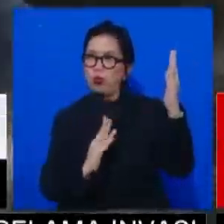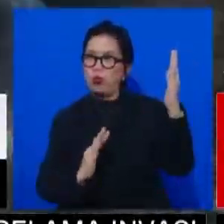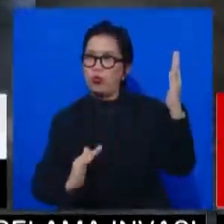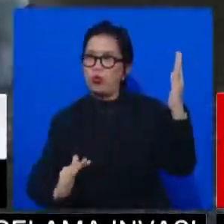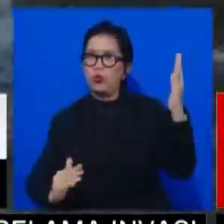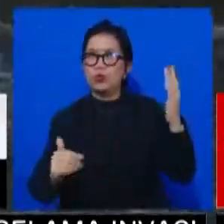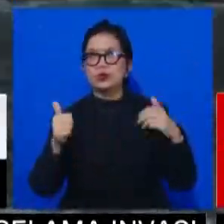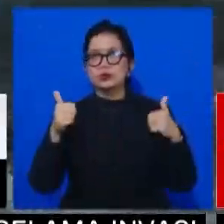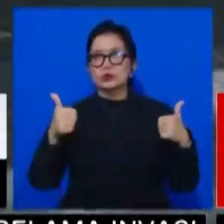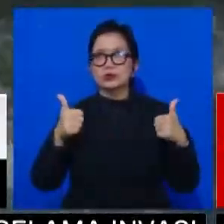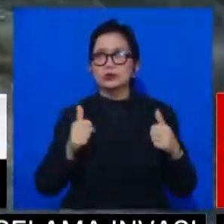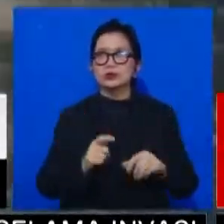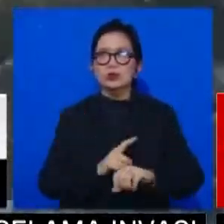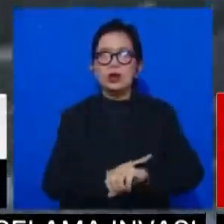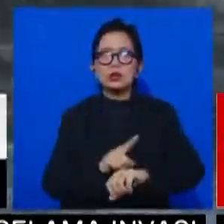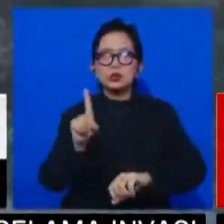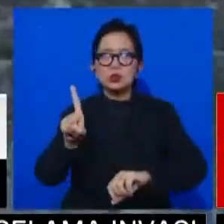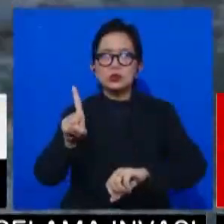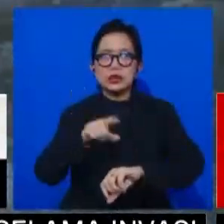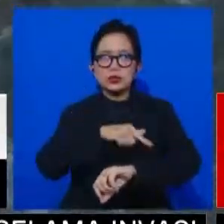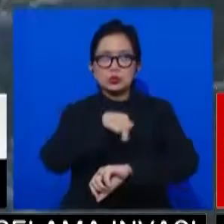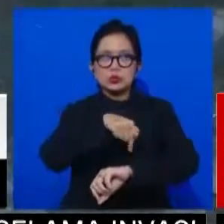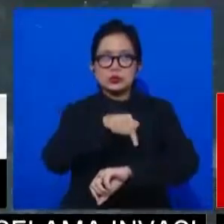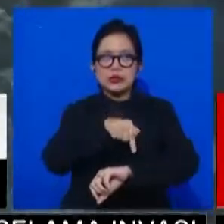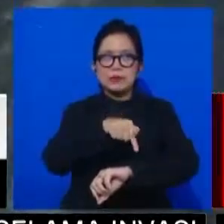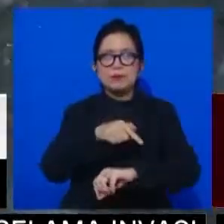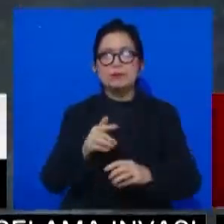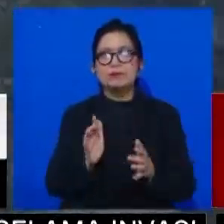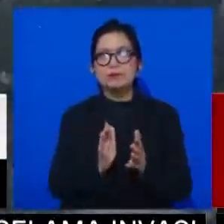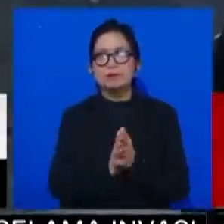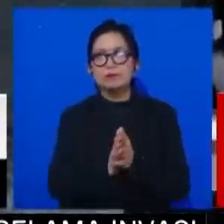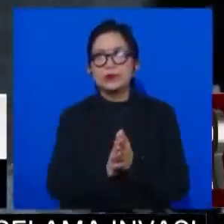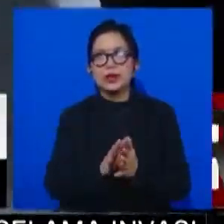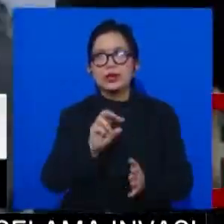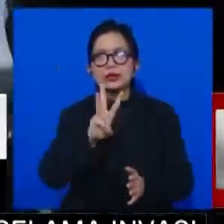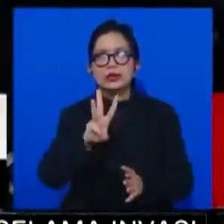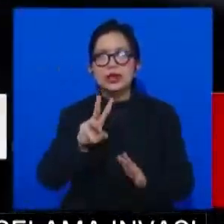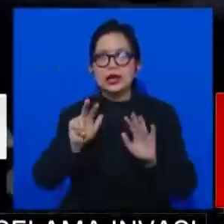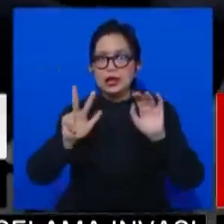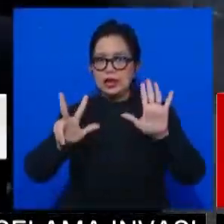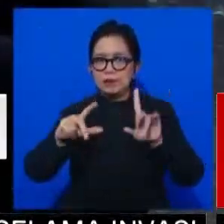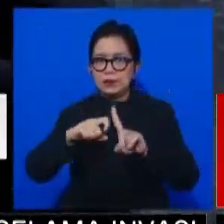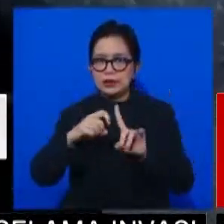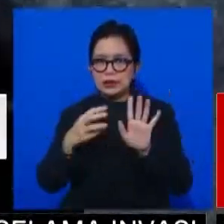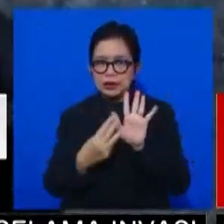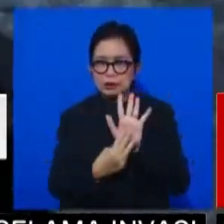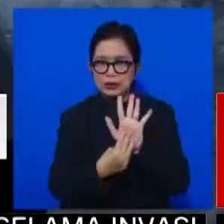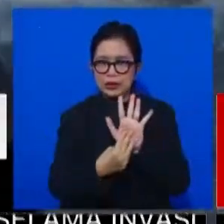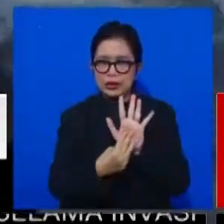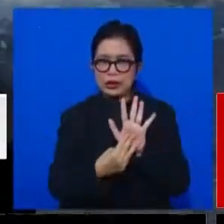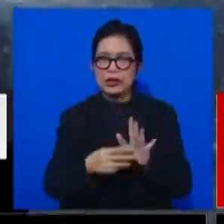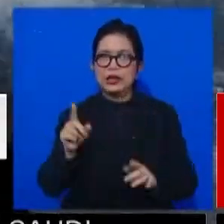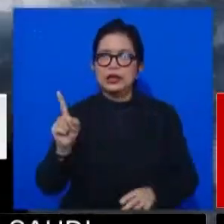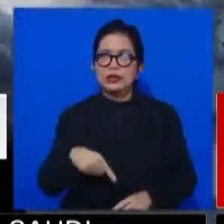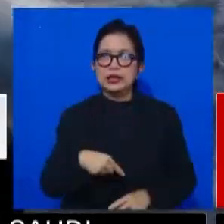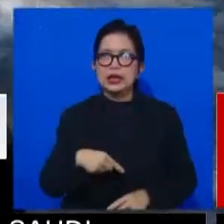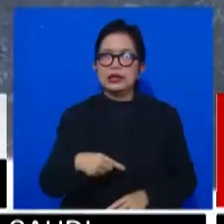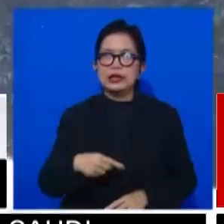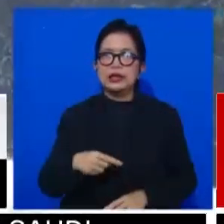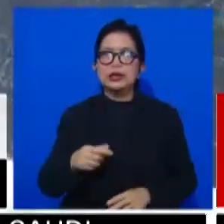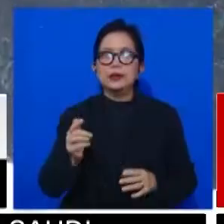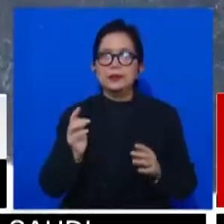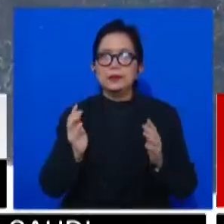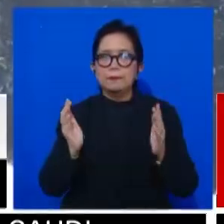Anda hanya membutuhkan waktu 1 jam atau sekitar 38 km dari ibu kota Provinsi Sulawesi Selatan, yakni Kota